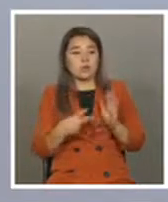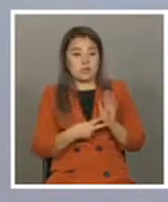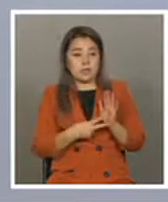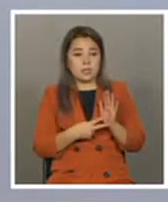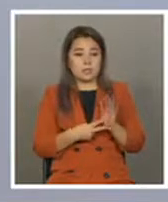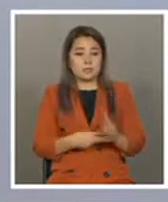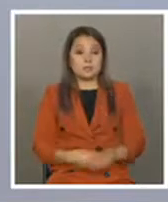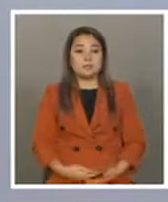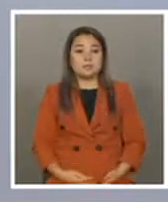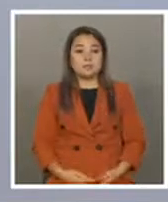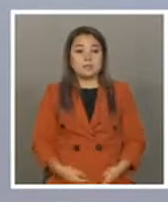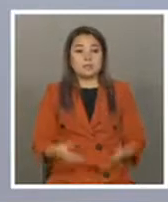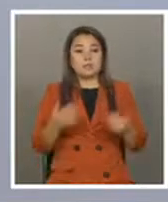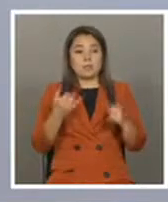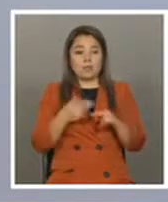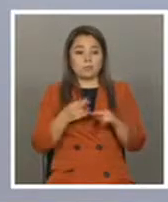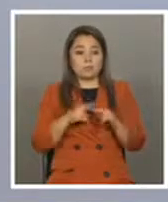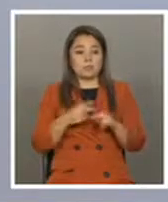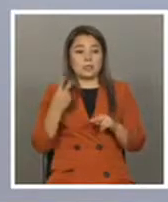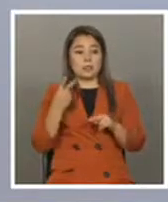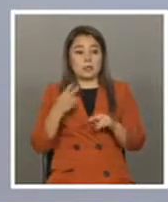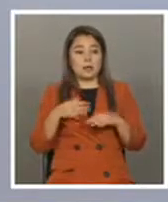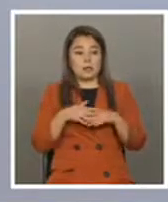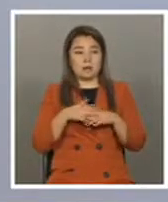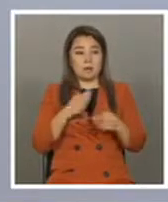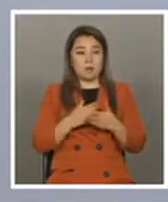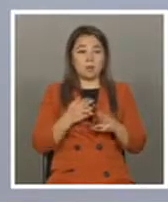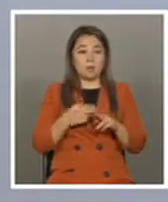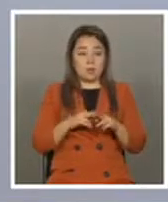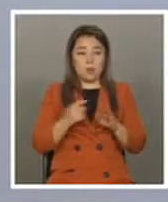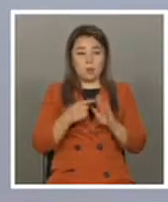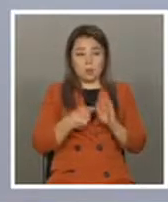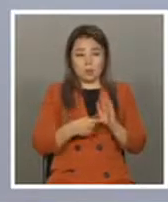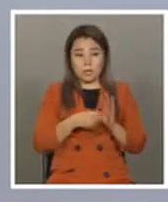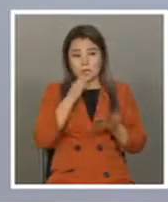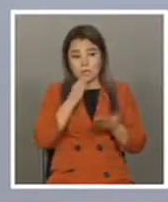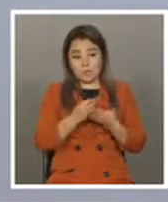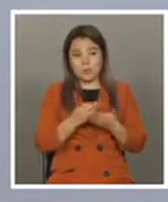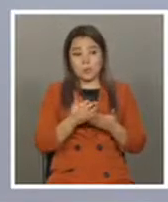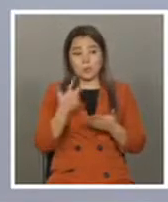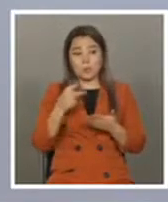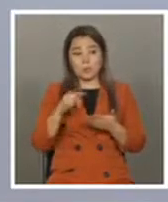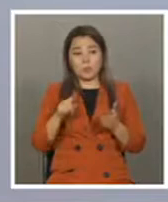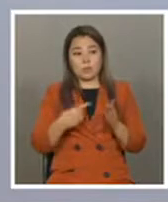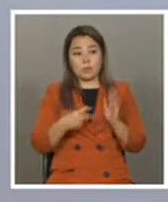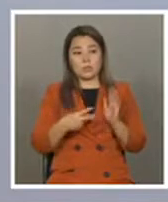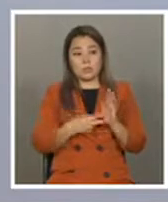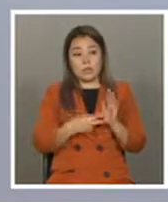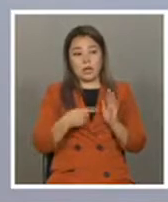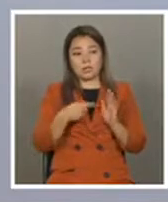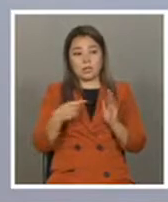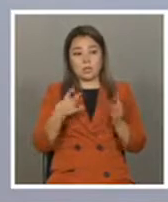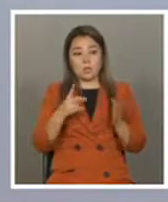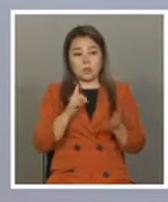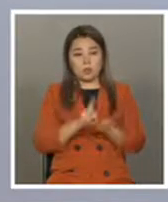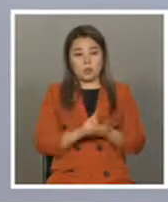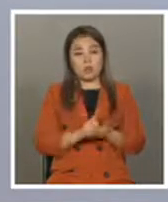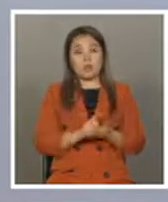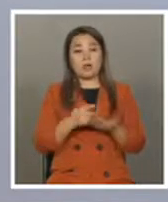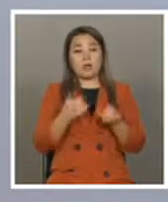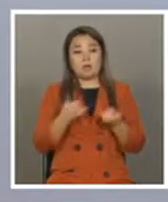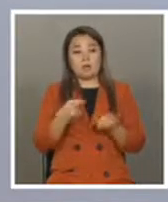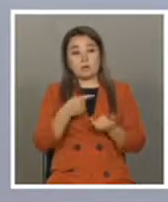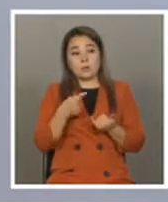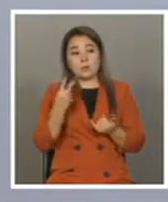2.17-ге тең. Енді екінші амал, осы бөлінгінің мәнінен 3.17-ні азайту керек. Яғни